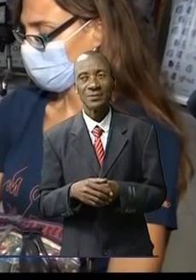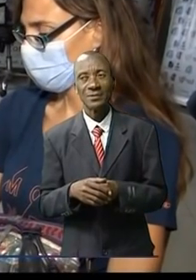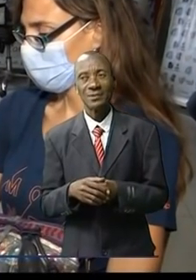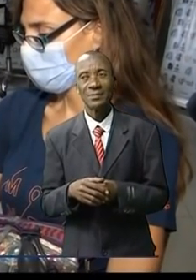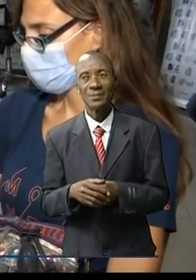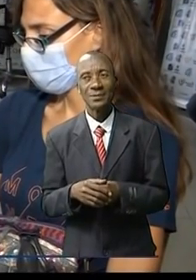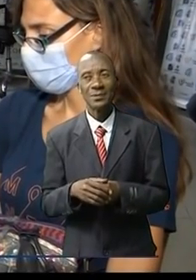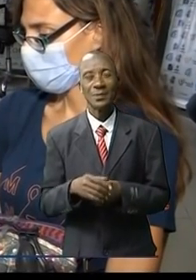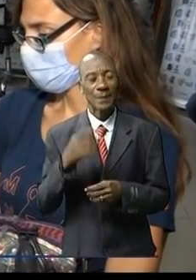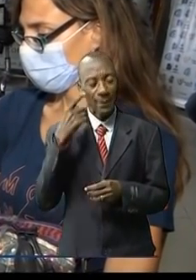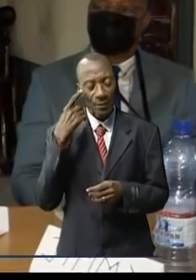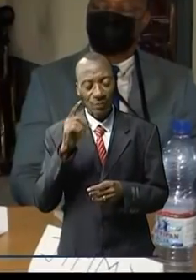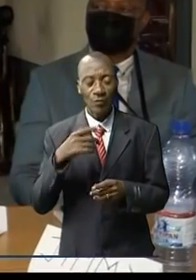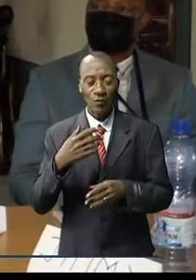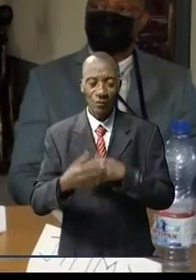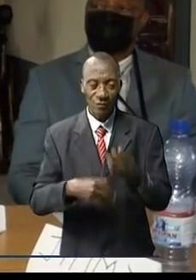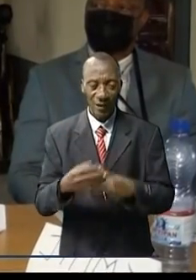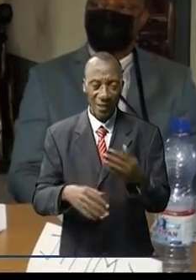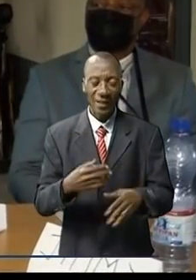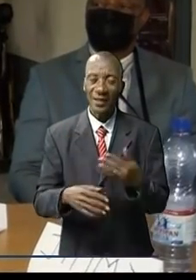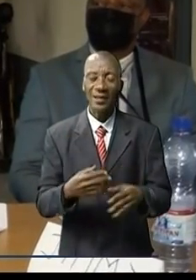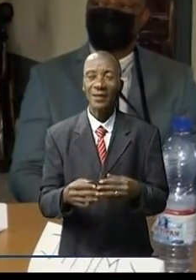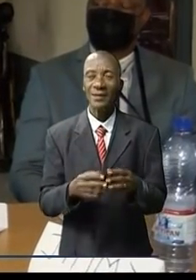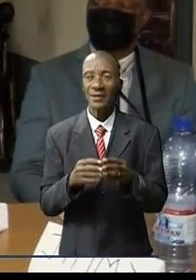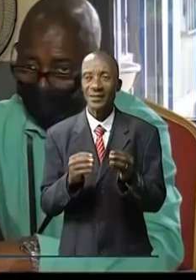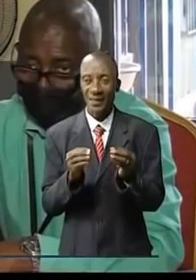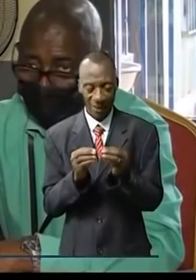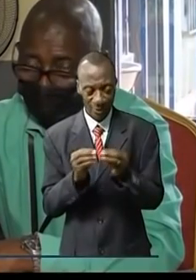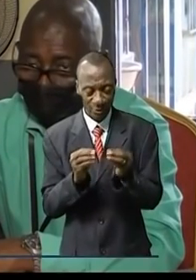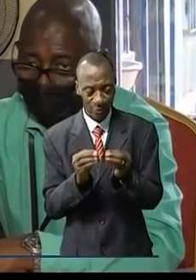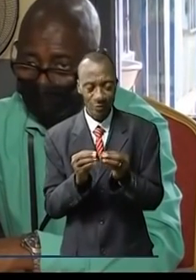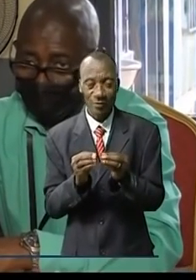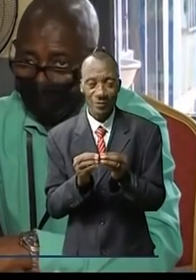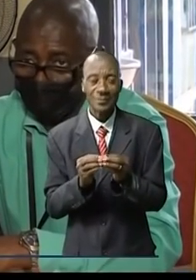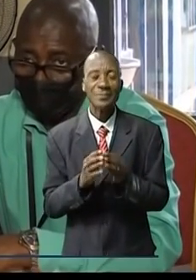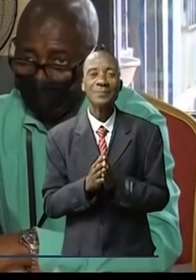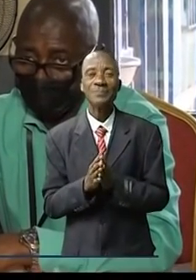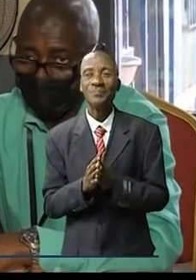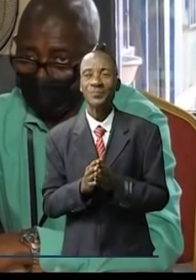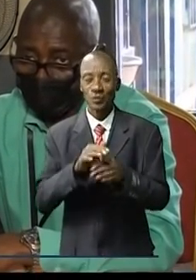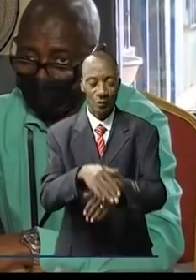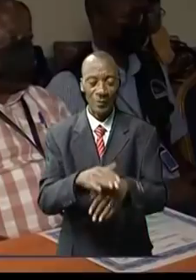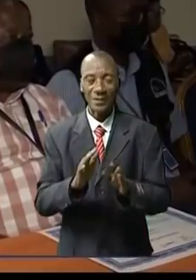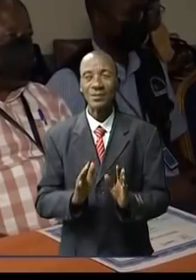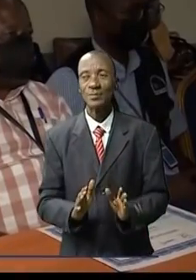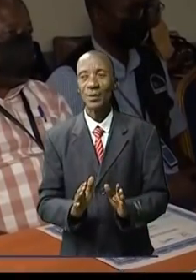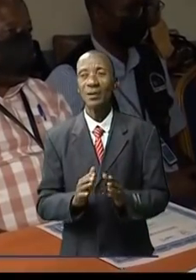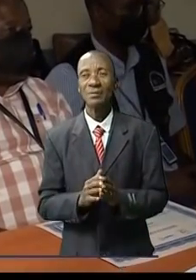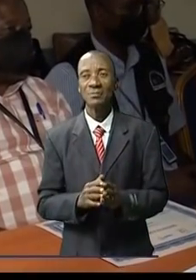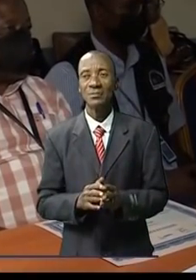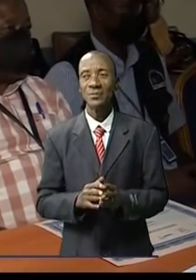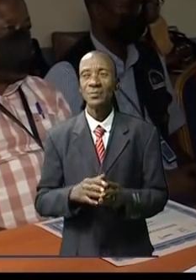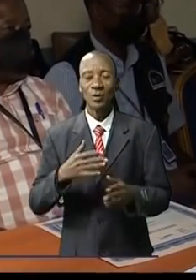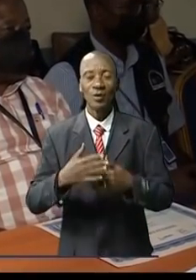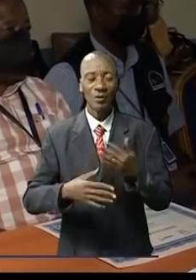le ministère de la Justice, le RENADEF et autres structures. Les participants ont vu leur capacité être renforcée